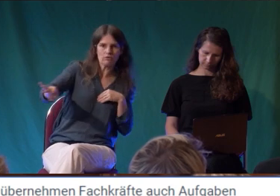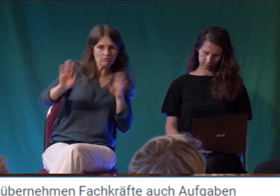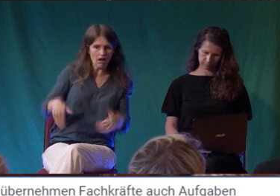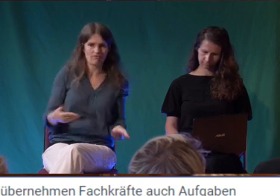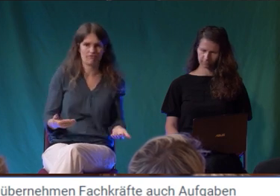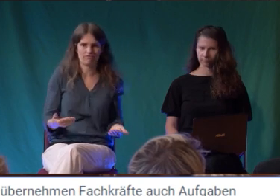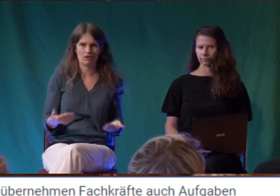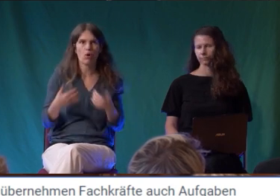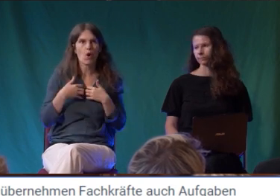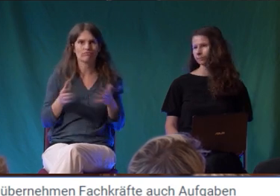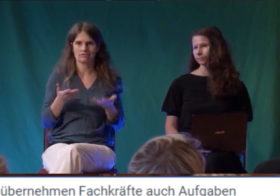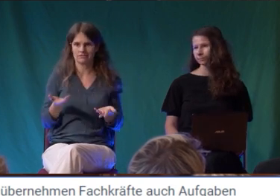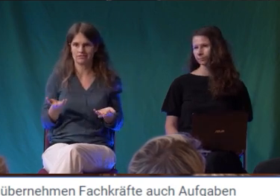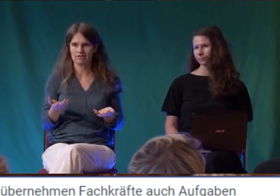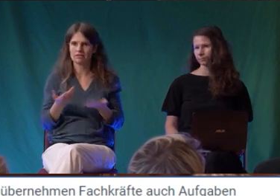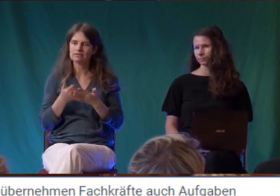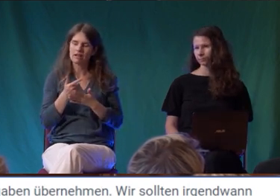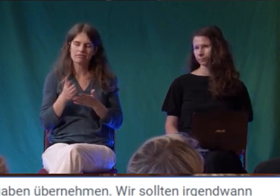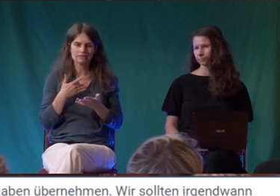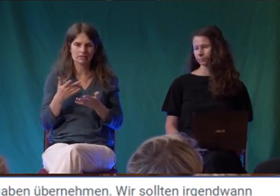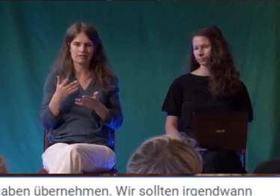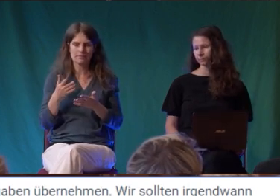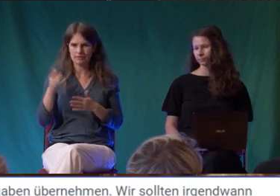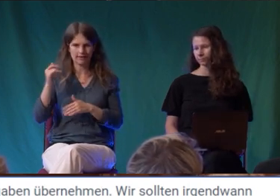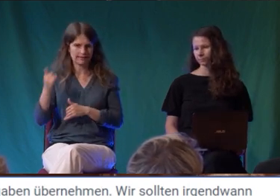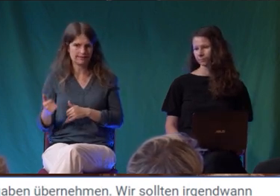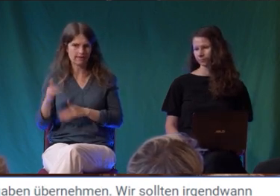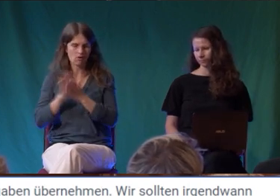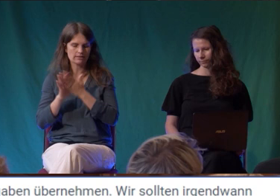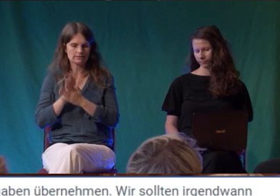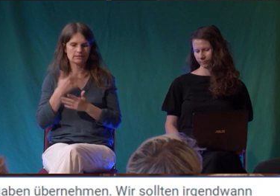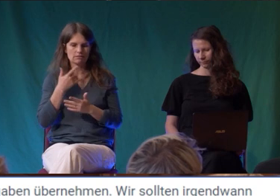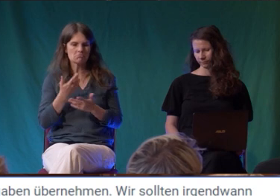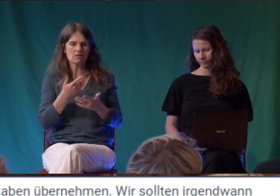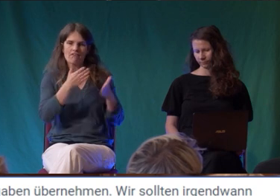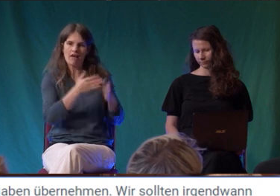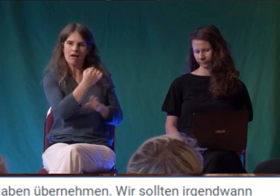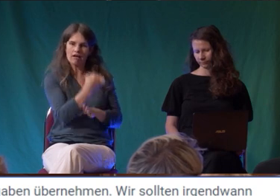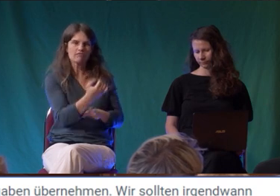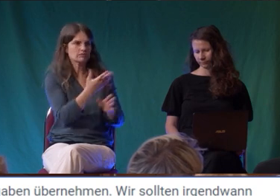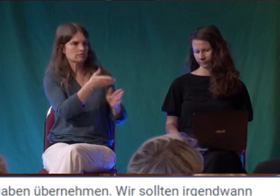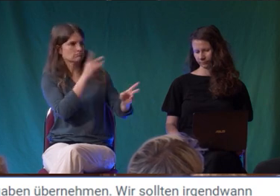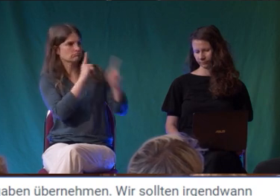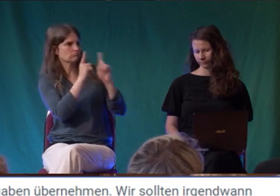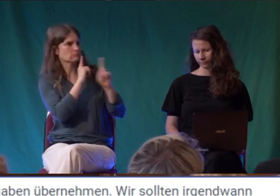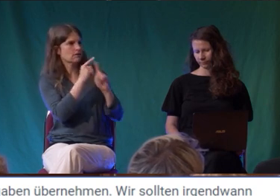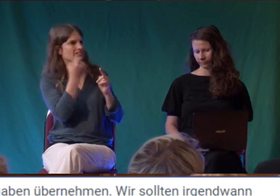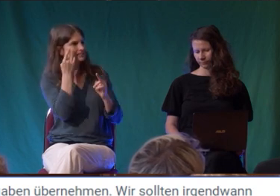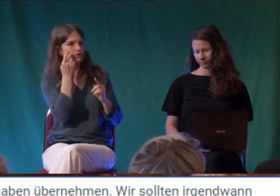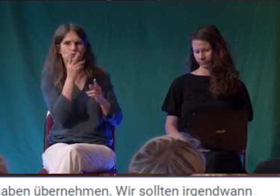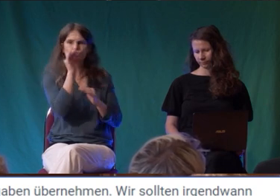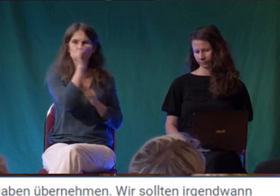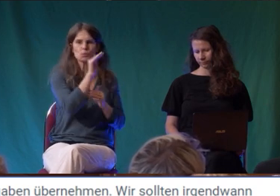Fachkräfte dass sie viel mit denen gesprochen haben auch über Zukunftsperspektiven wo will ich eigentlich hin was ist mit meinem Schulabschluss das ist mit